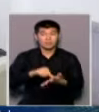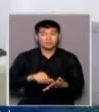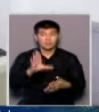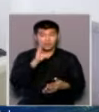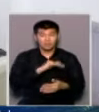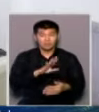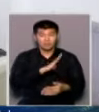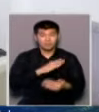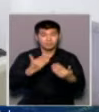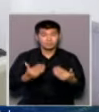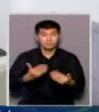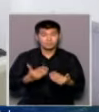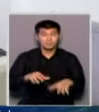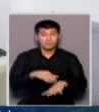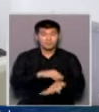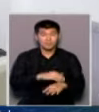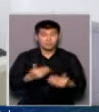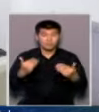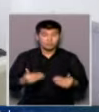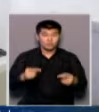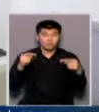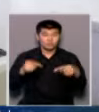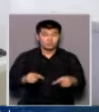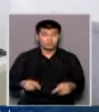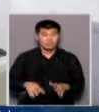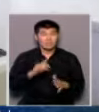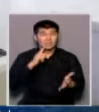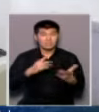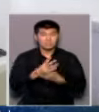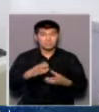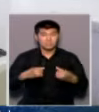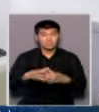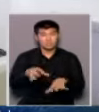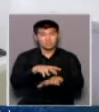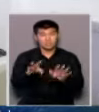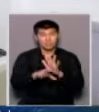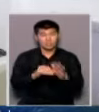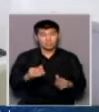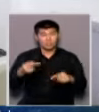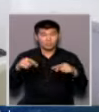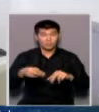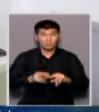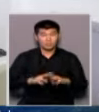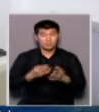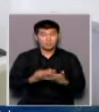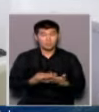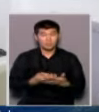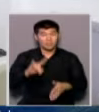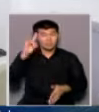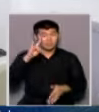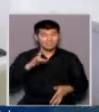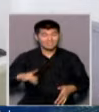еді кандидатураны әкімдікке. Енді бұл жерде саяси партияға да беріп отыр мүмкіндікті. Бұл жерде